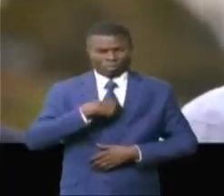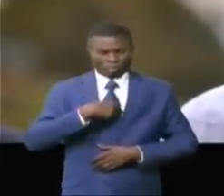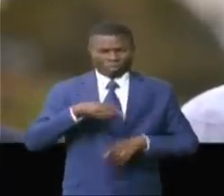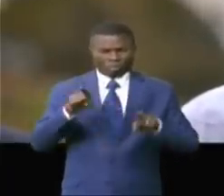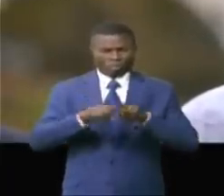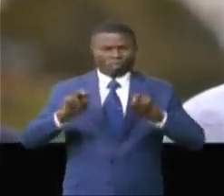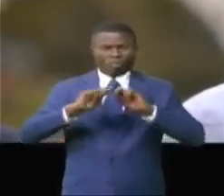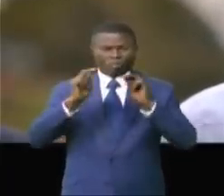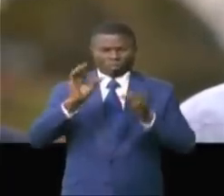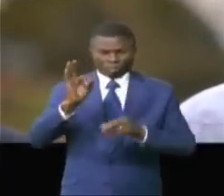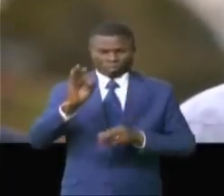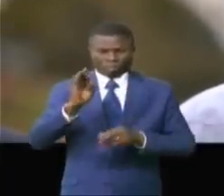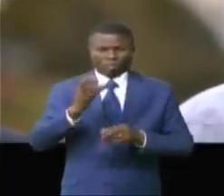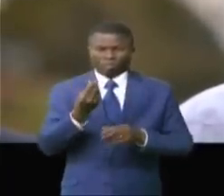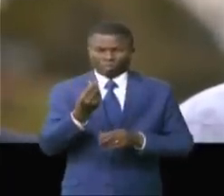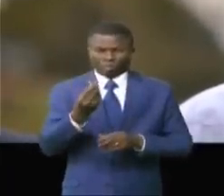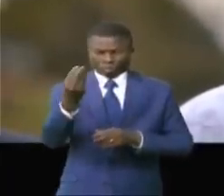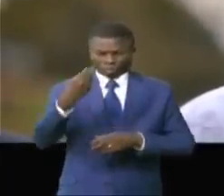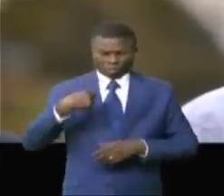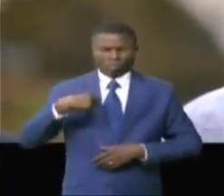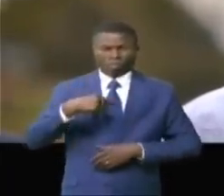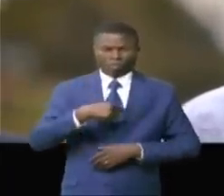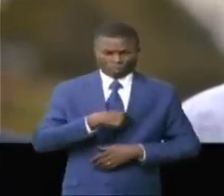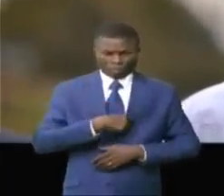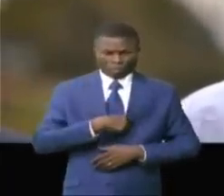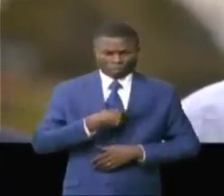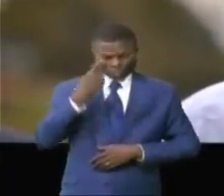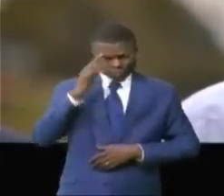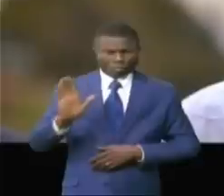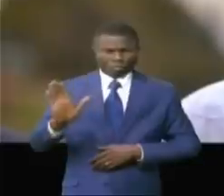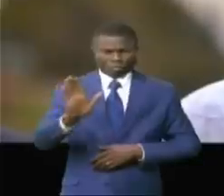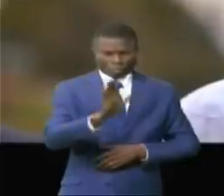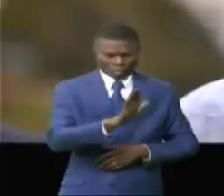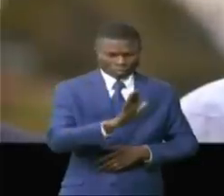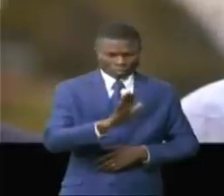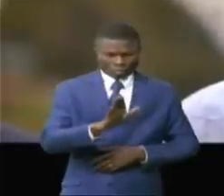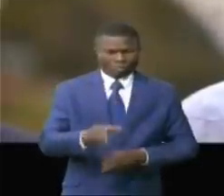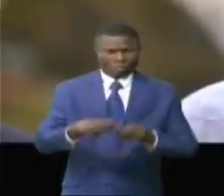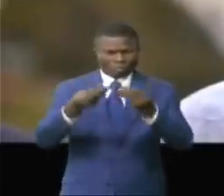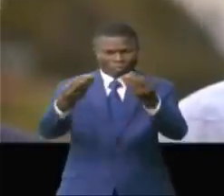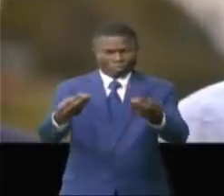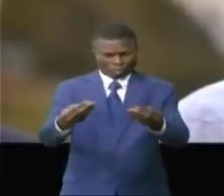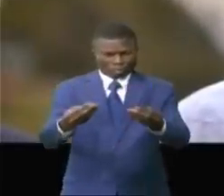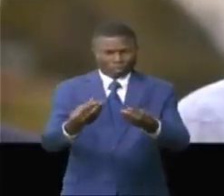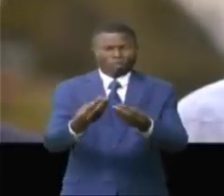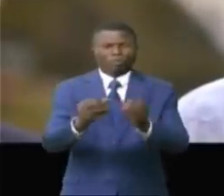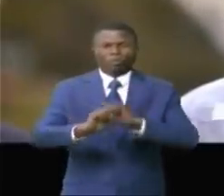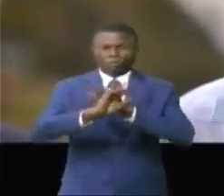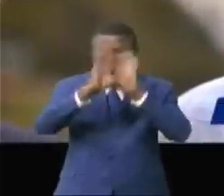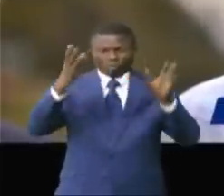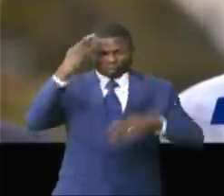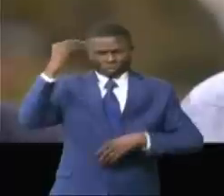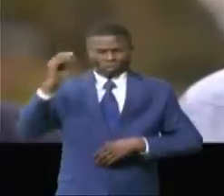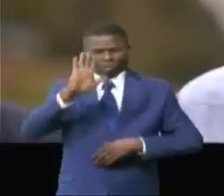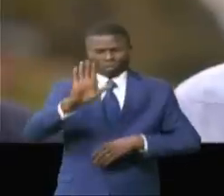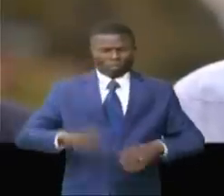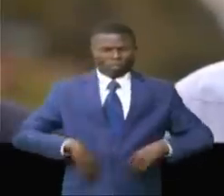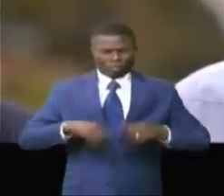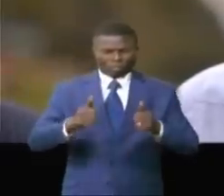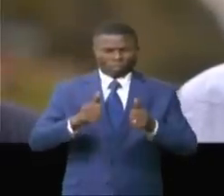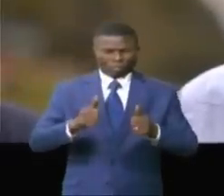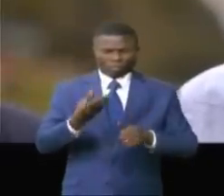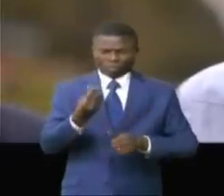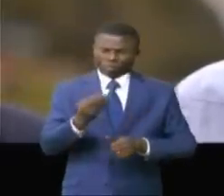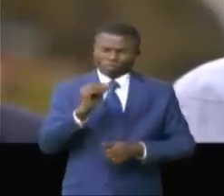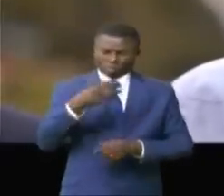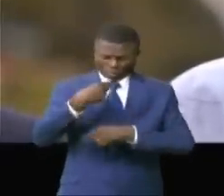Fonarev, que le moyen qui a été mis à notre disposition pour eux, eh bien, ça apportera une lueur d'espoir dans leur vie. C'est-à-dire que ce que nous